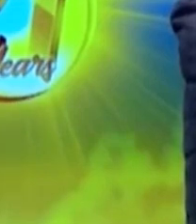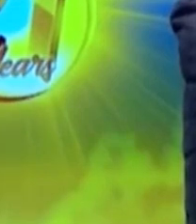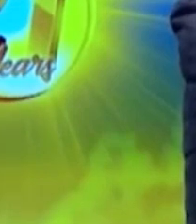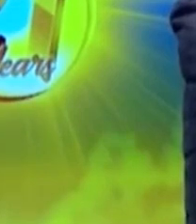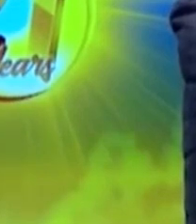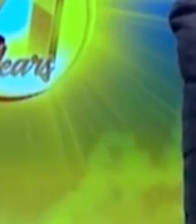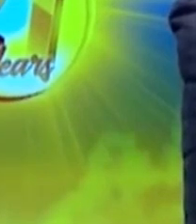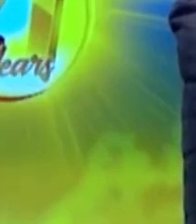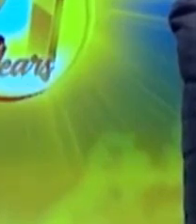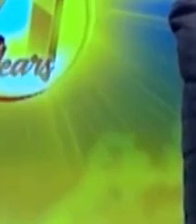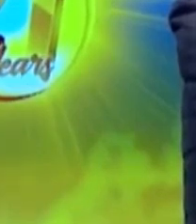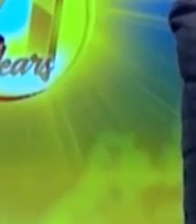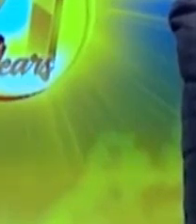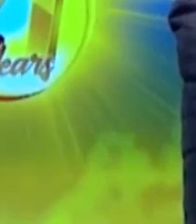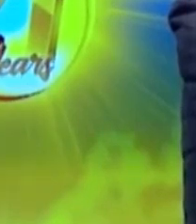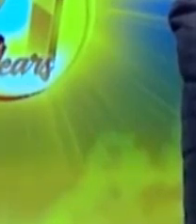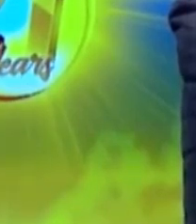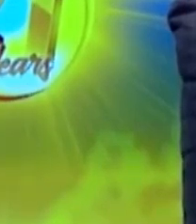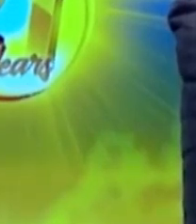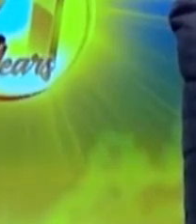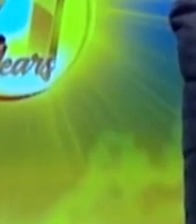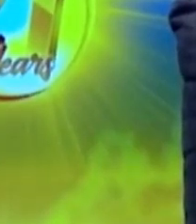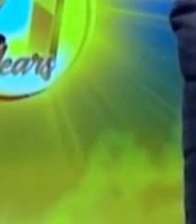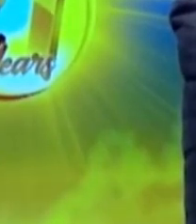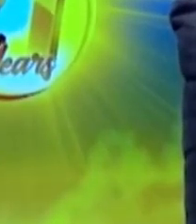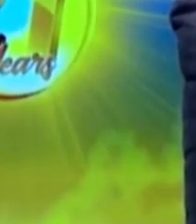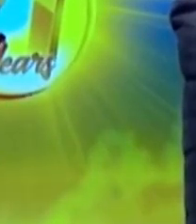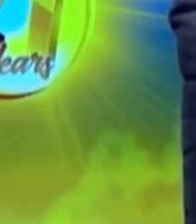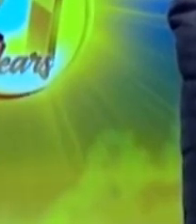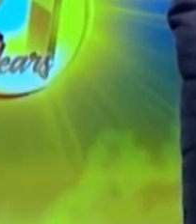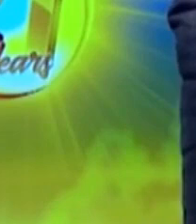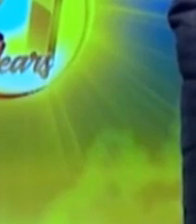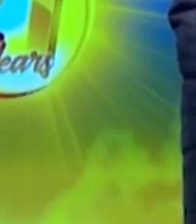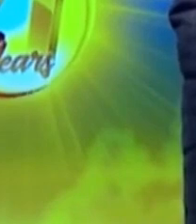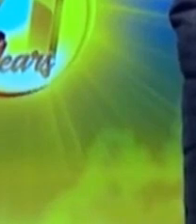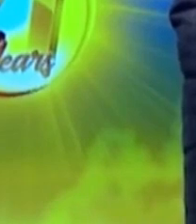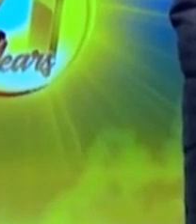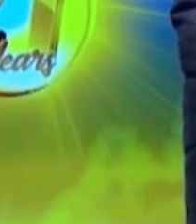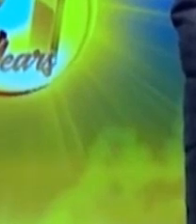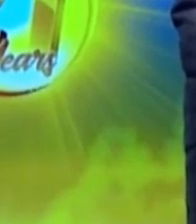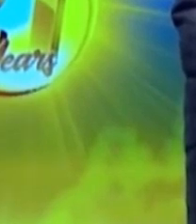youtube.com/GMA News. I-click lamang ang subscribe button. Sa mga kapuso abroad, maaari kaming